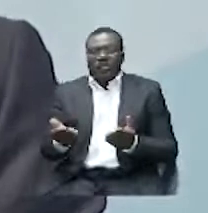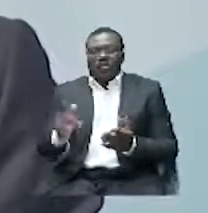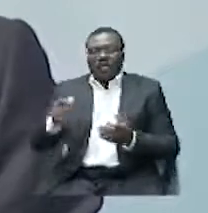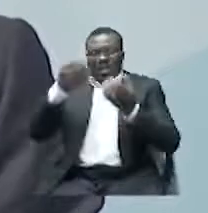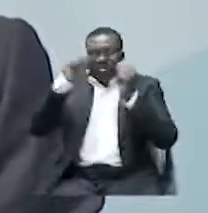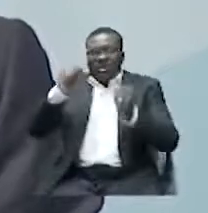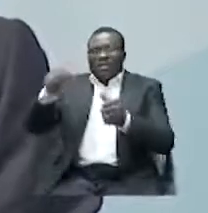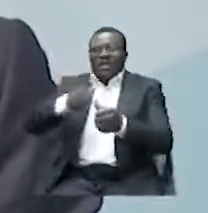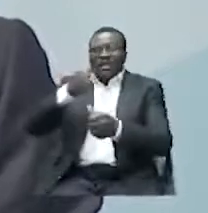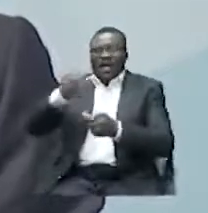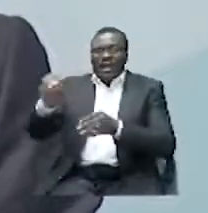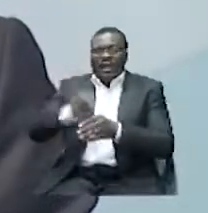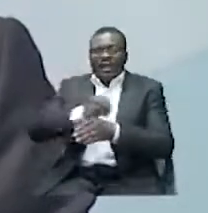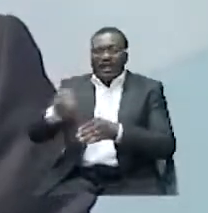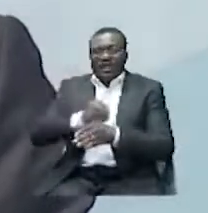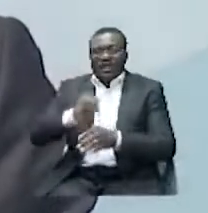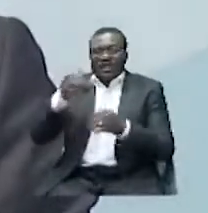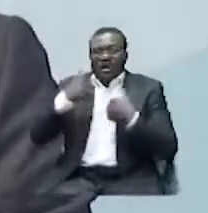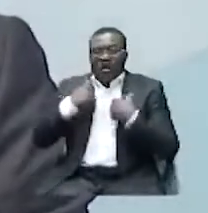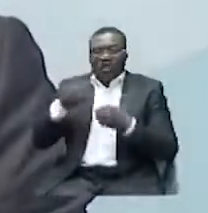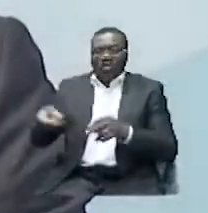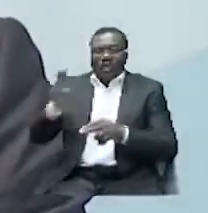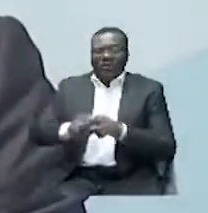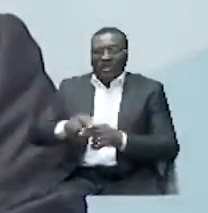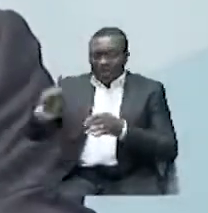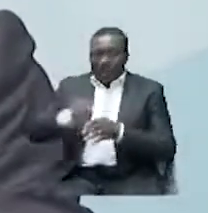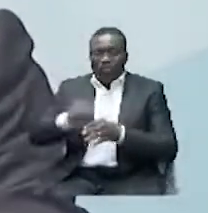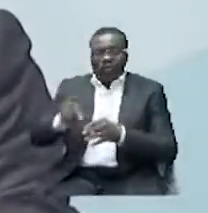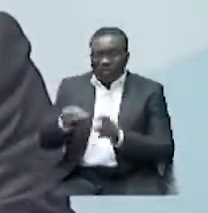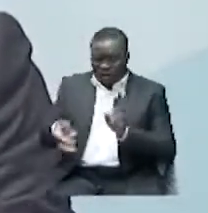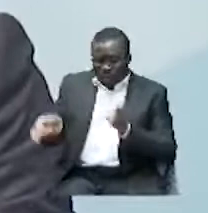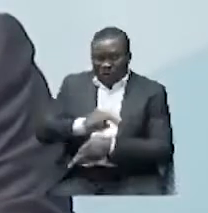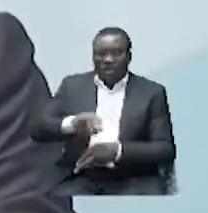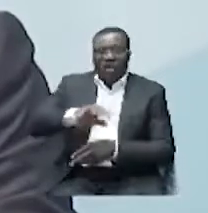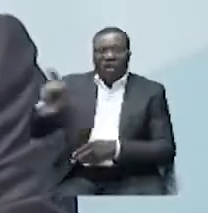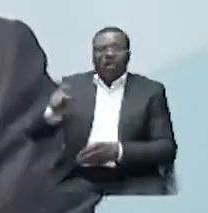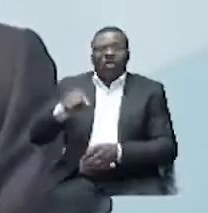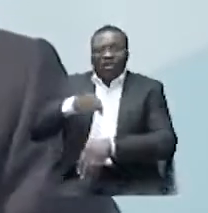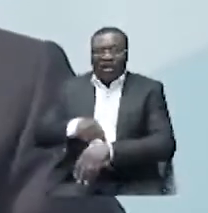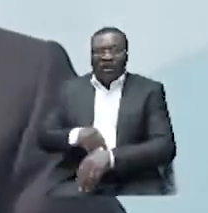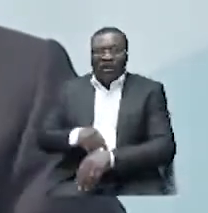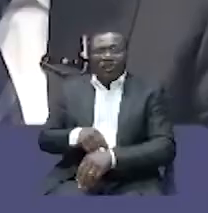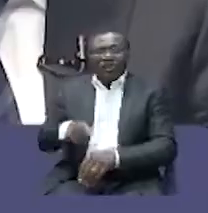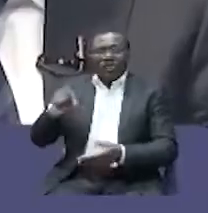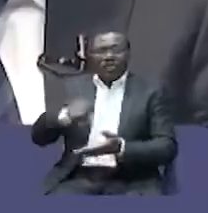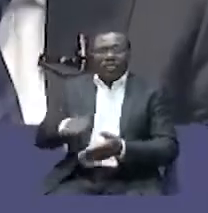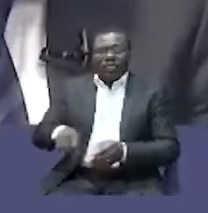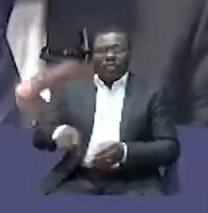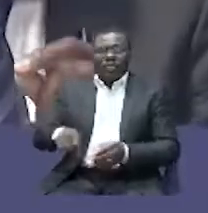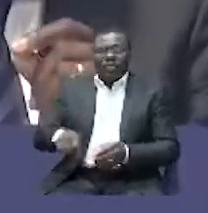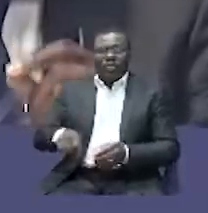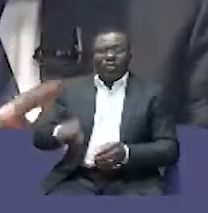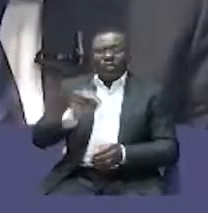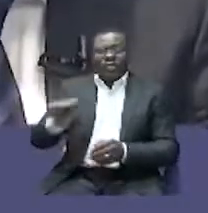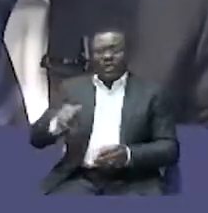présidents d'exercice ont davantage la préoccupation du renouvellement de leur mandat que celle de